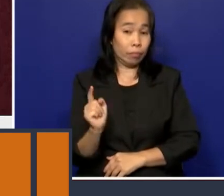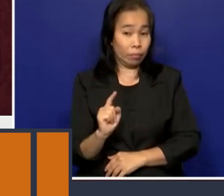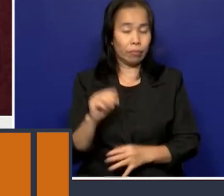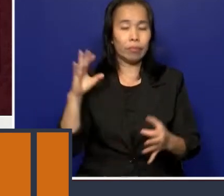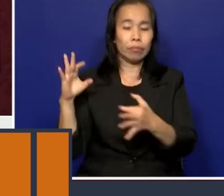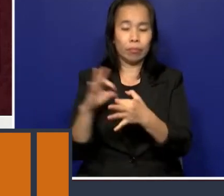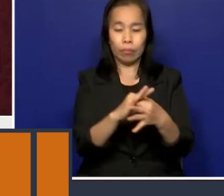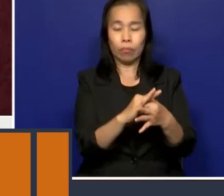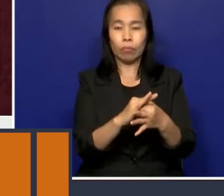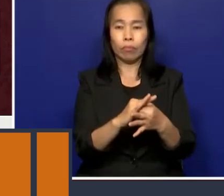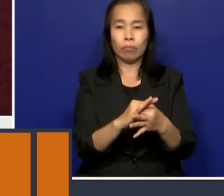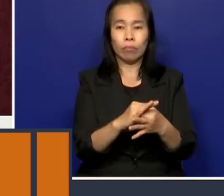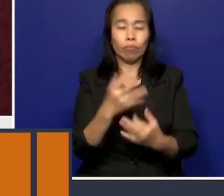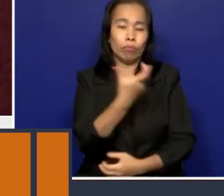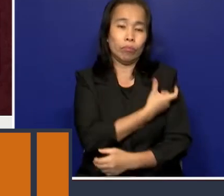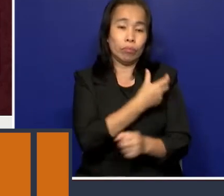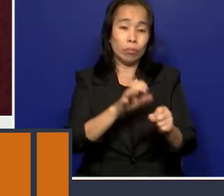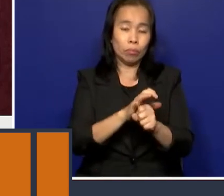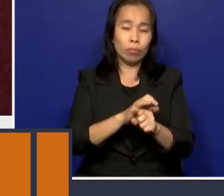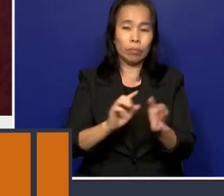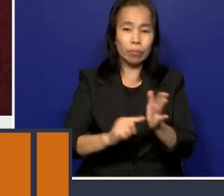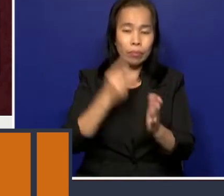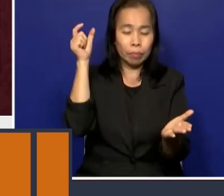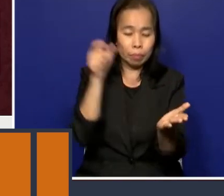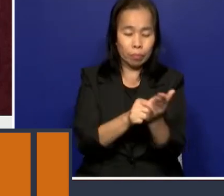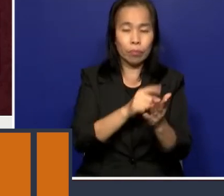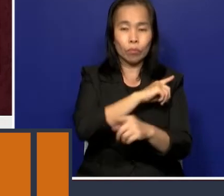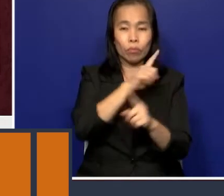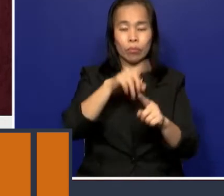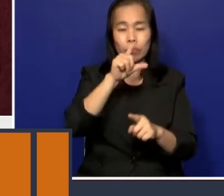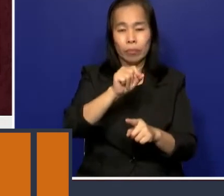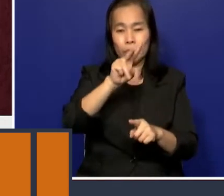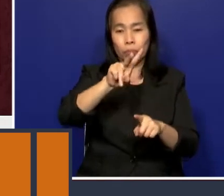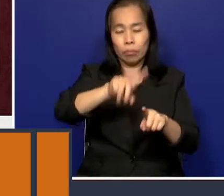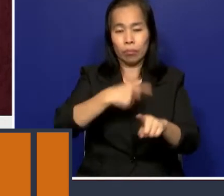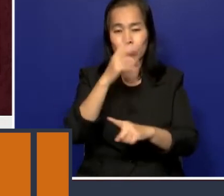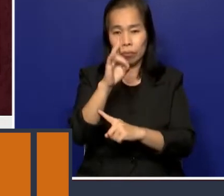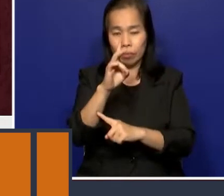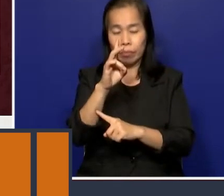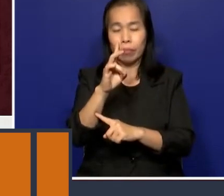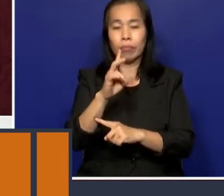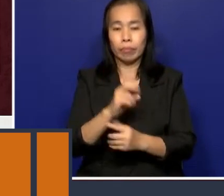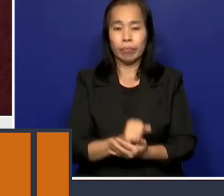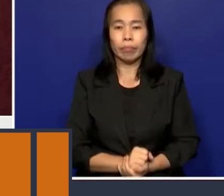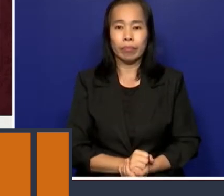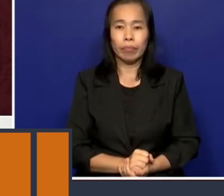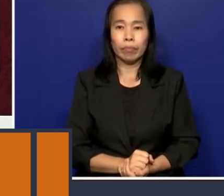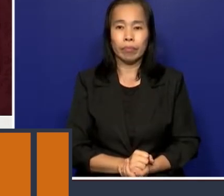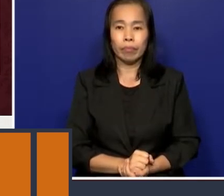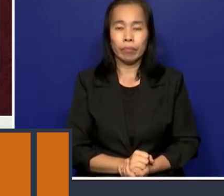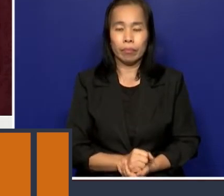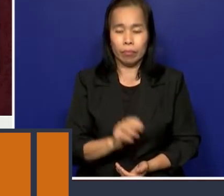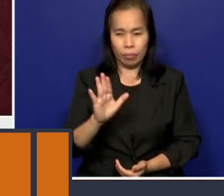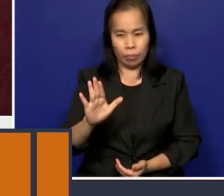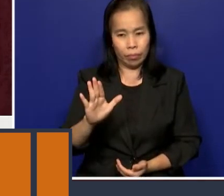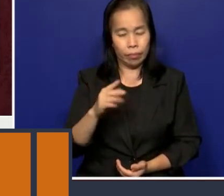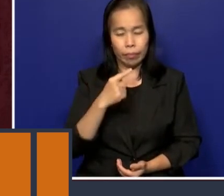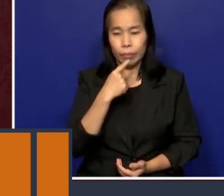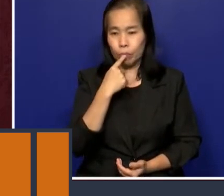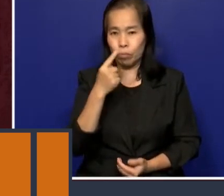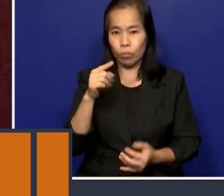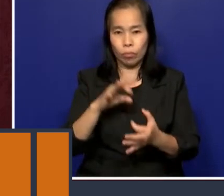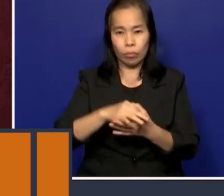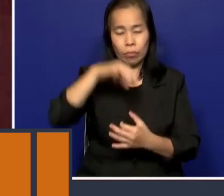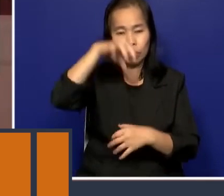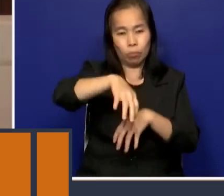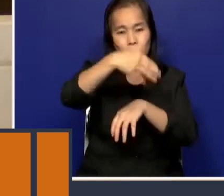วักซินCOVID-19 เหมือวที่ 22 การัฎoust ปราุ %. สตาชาต สม.